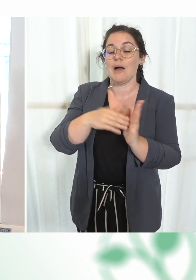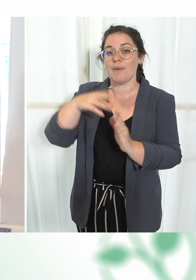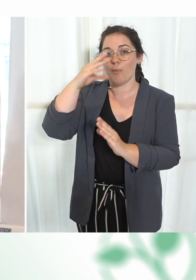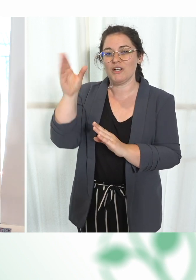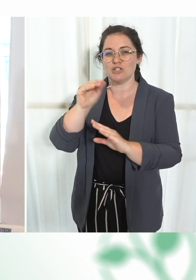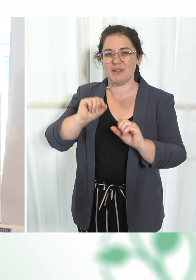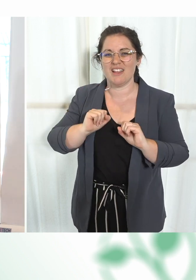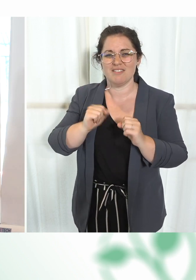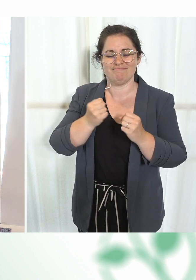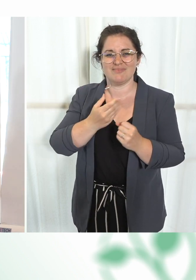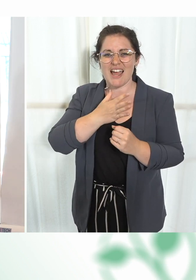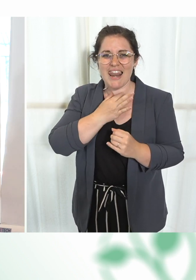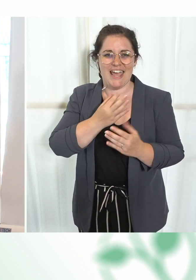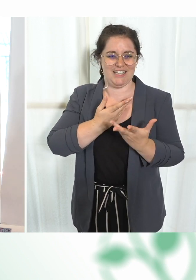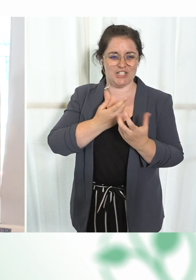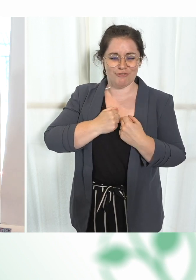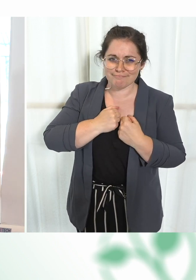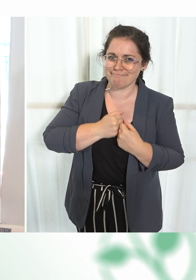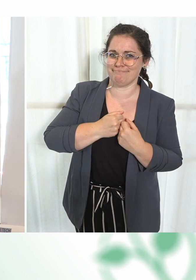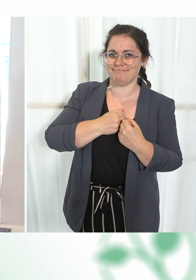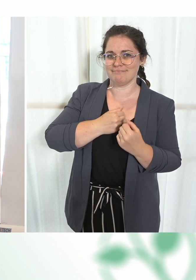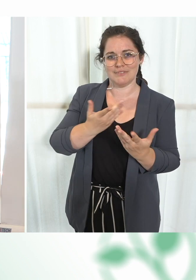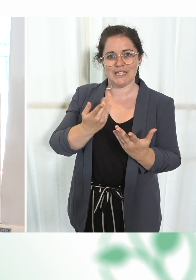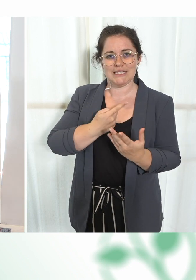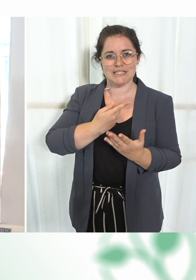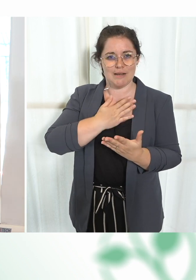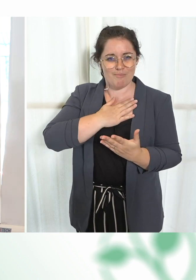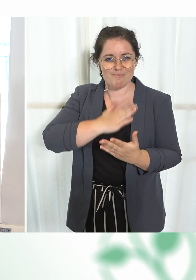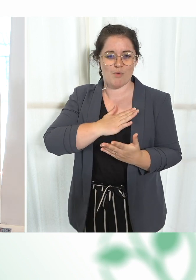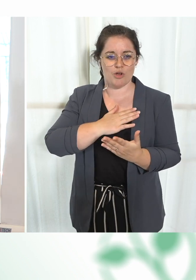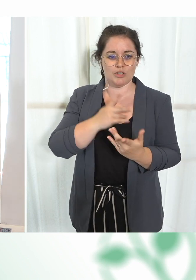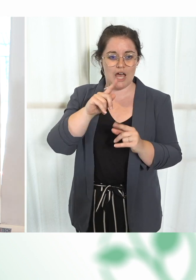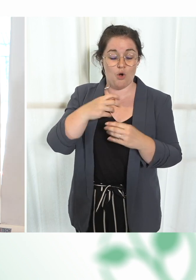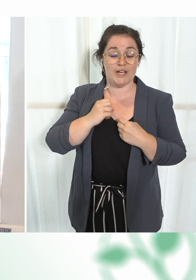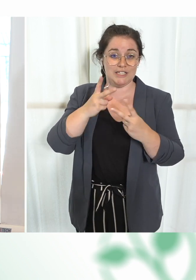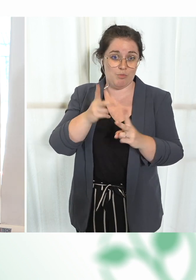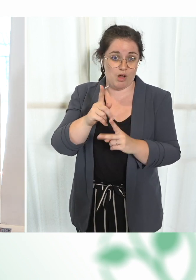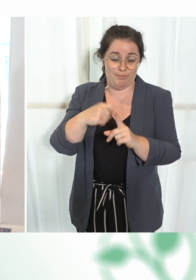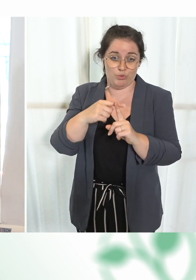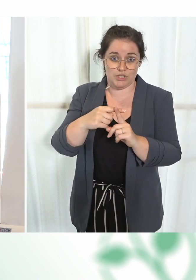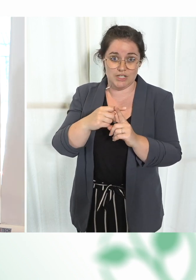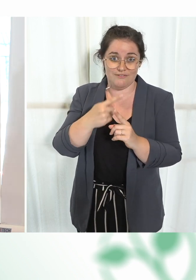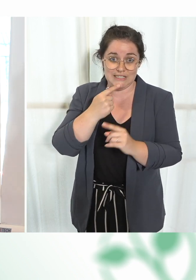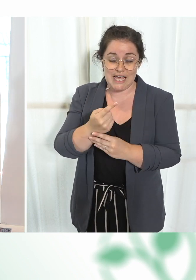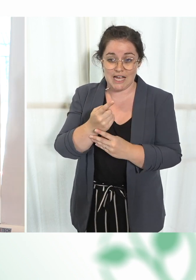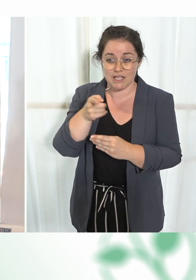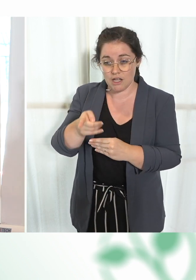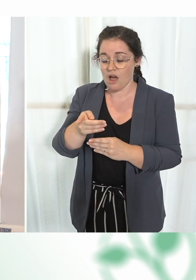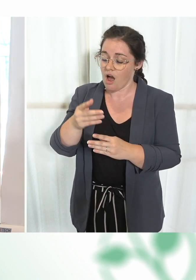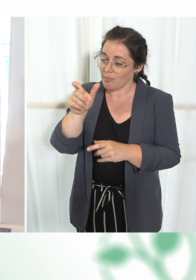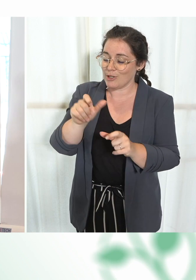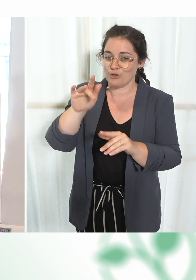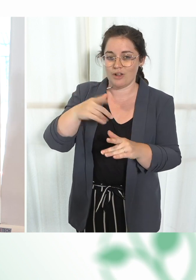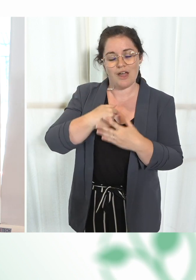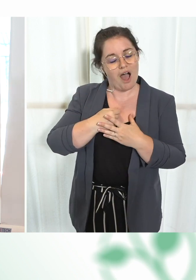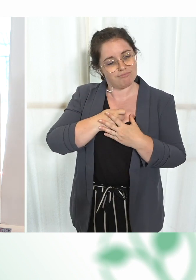wirklich eine Passion dafür haben, das voranzutreiben, kann ich nur Innsbruck auch positiv erwähnen, wo man wirklich Menschen haben mit Leidenschaft, die